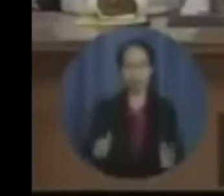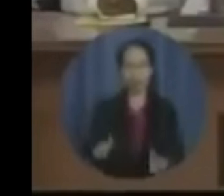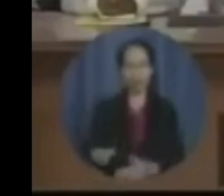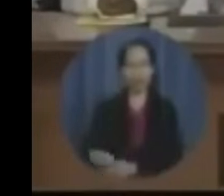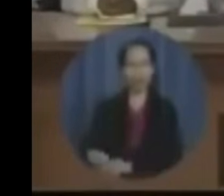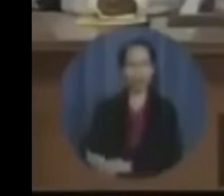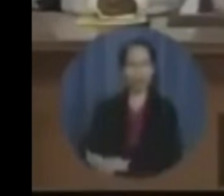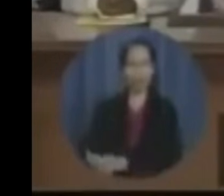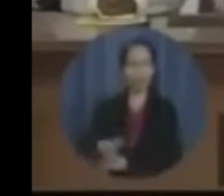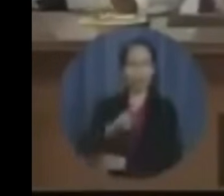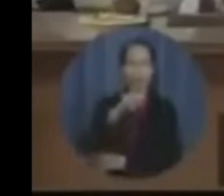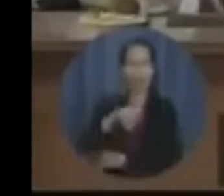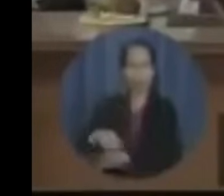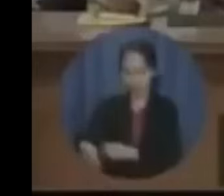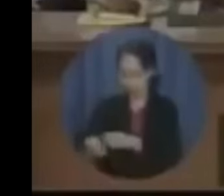Yun lang po.